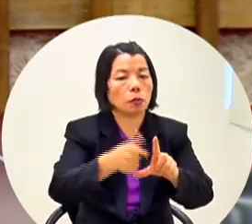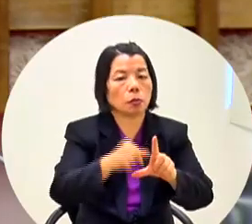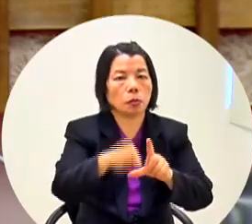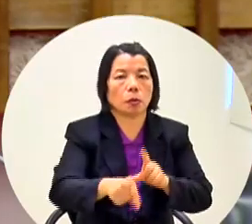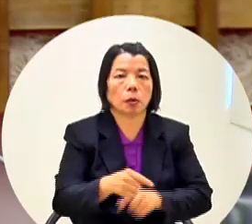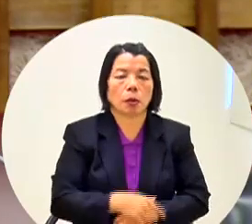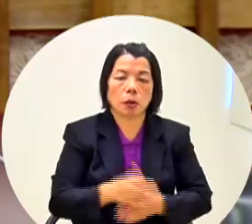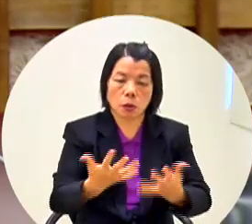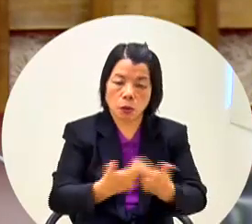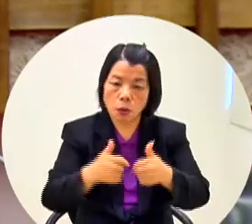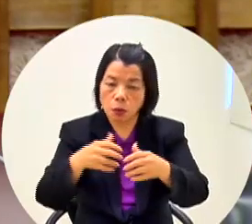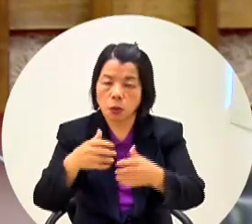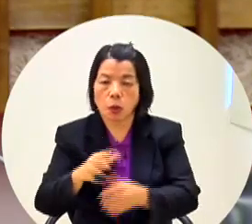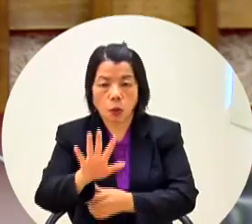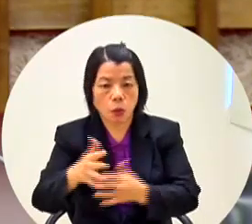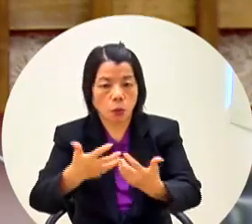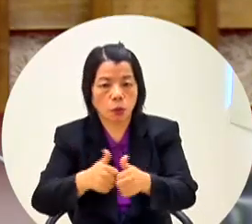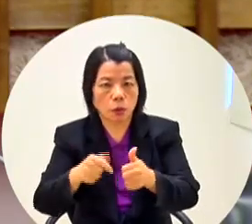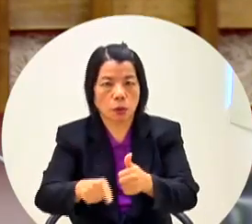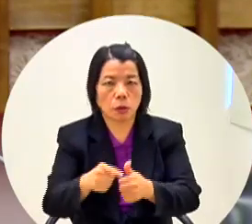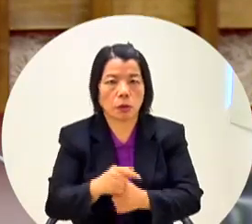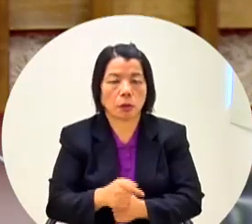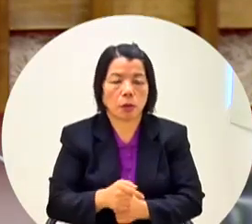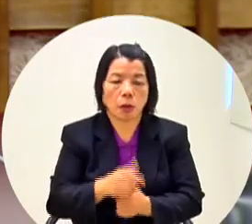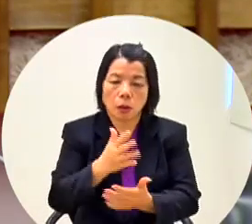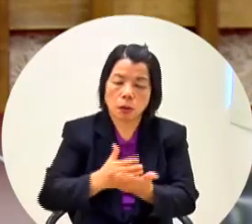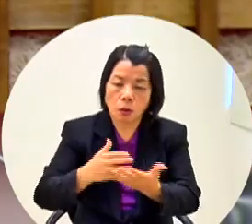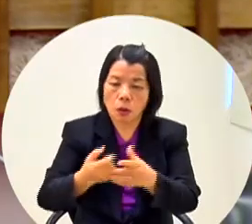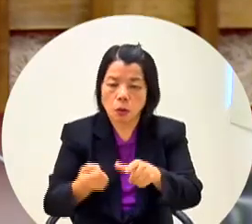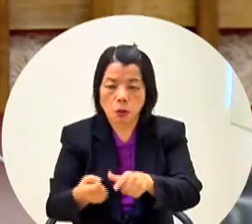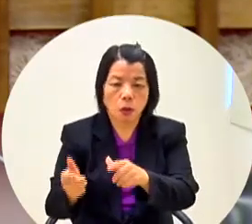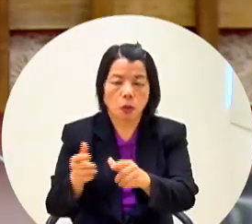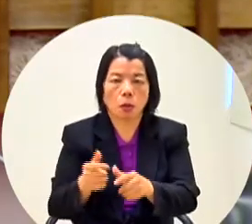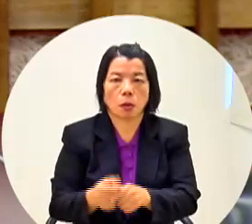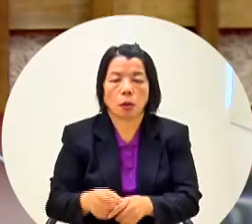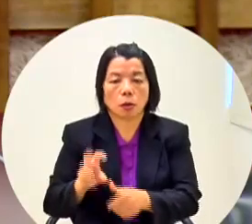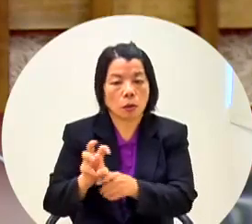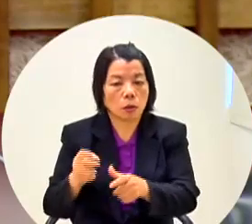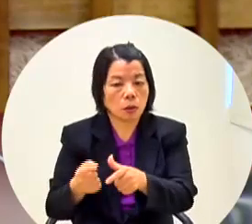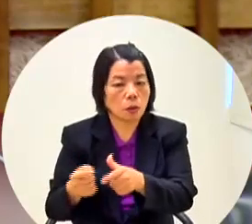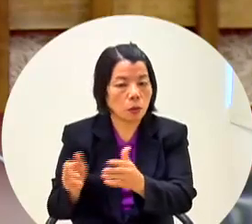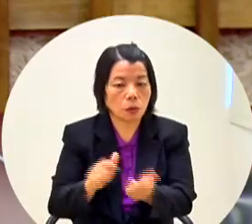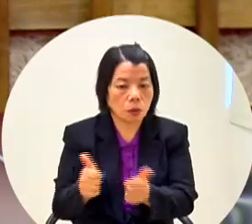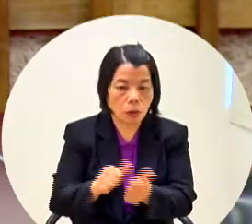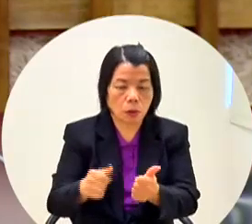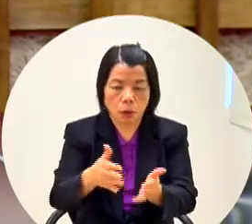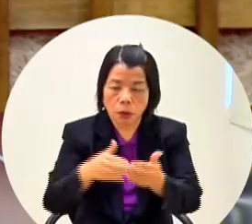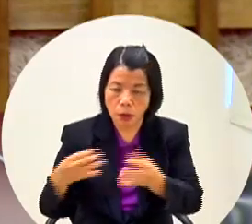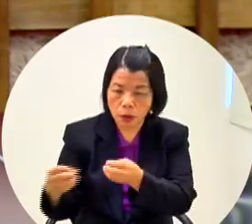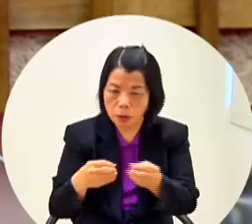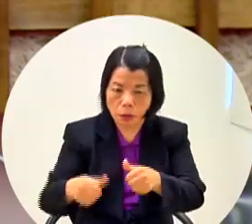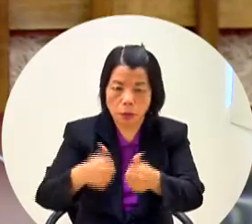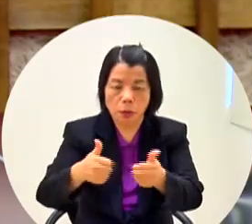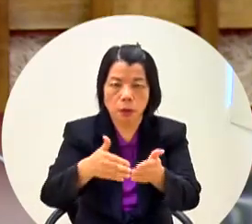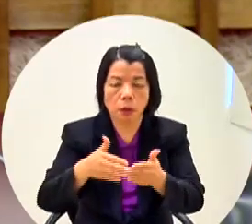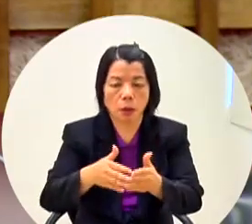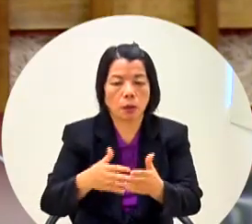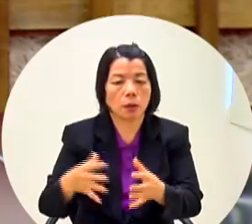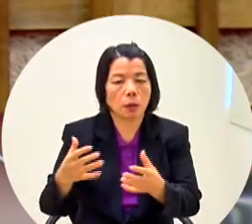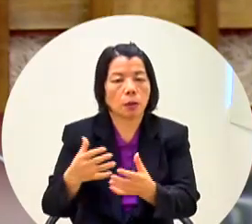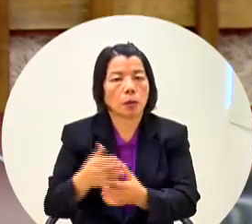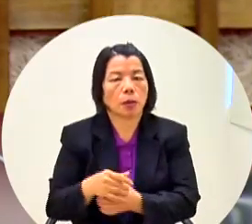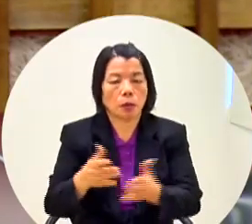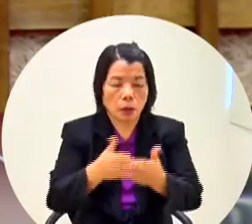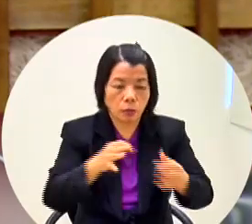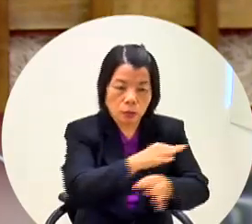机跟有机农场30公尺有冲突，怎么去协调他们能够共存。那我能够共存，就是你要把经济又要经